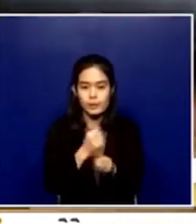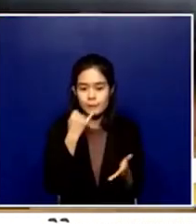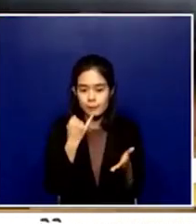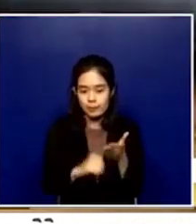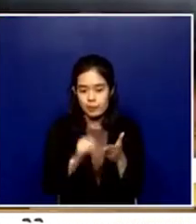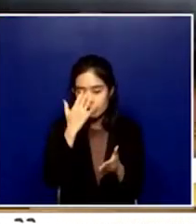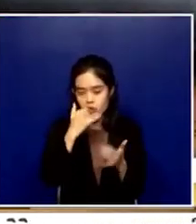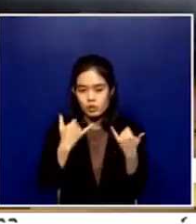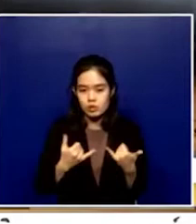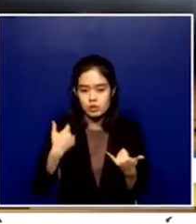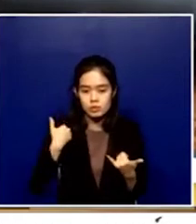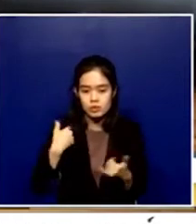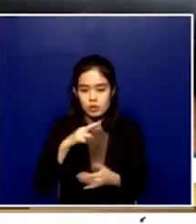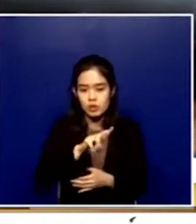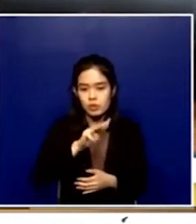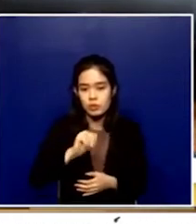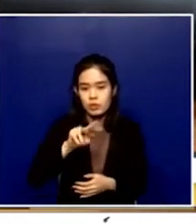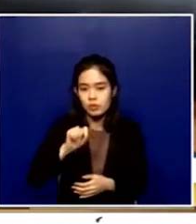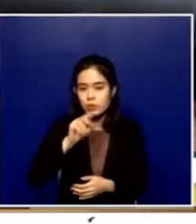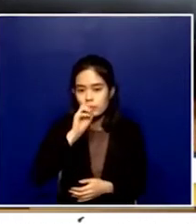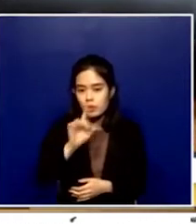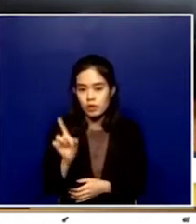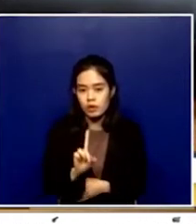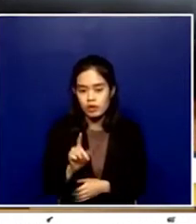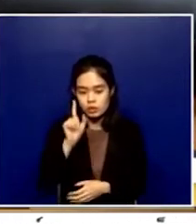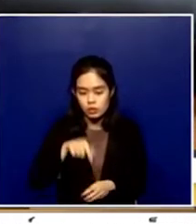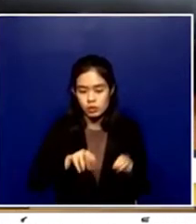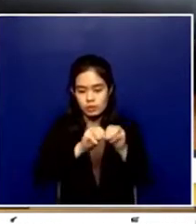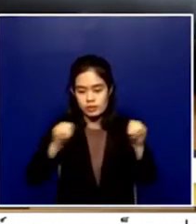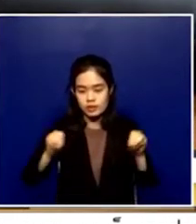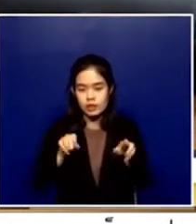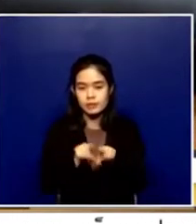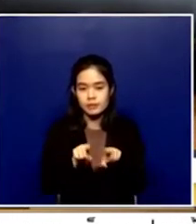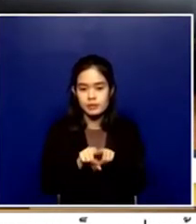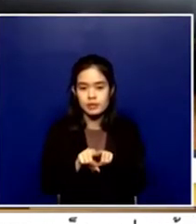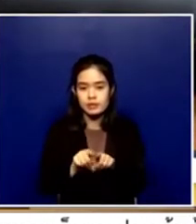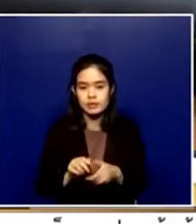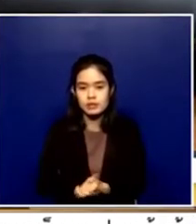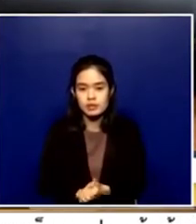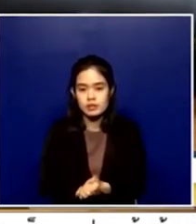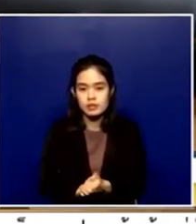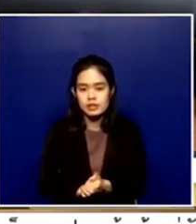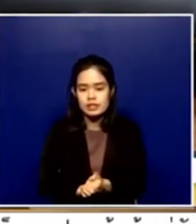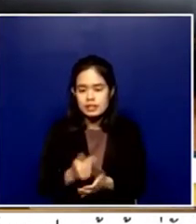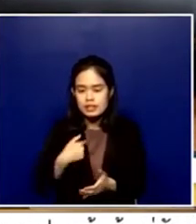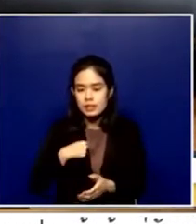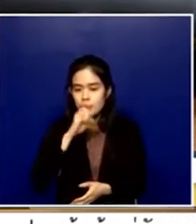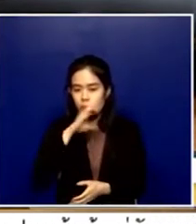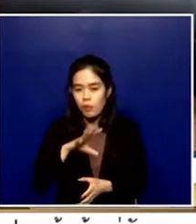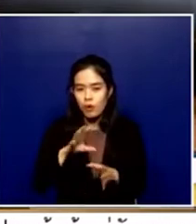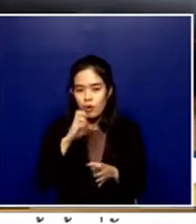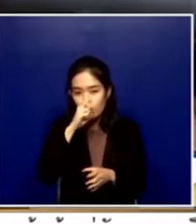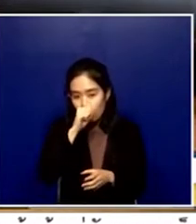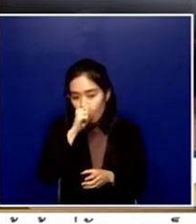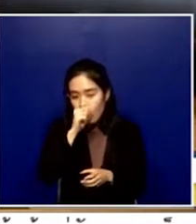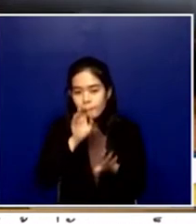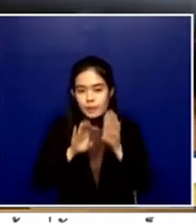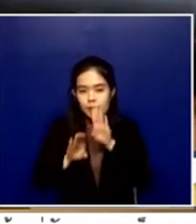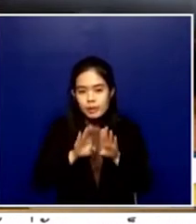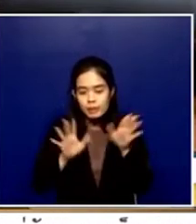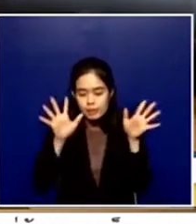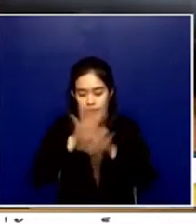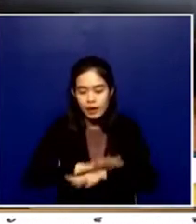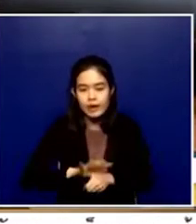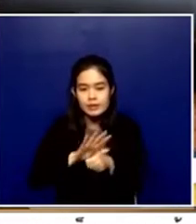กรีมหดไยท่าน 1 เอาไ้แล้วจะต้ใช้มาตรฐานเดียวกันค่ะที่ทฉัใหท่านเป็เต่าก็เพรว่า จะได้อายุยืนพอทจะรับโทษคุ 22